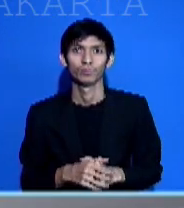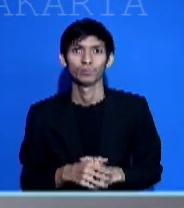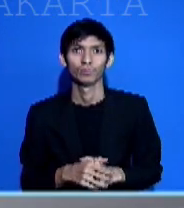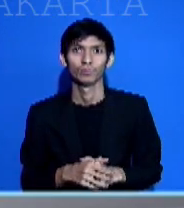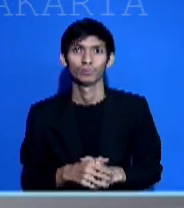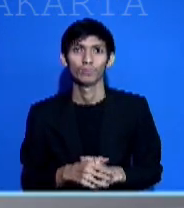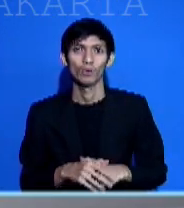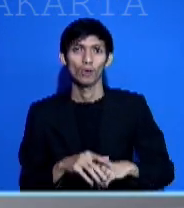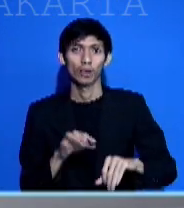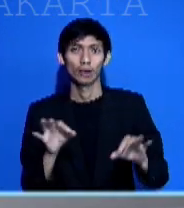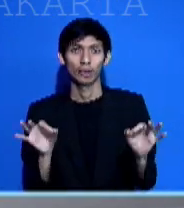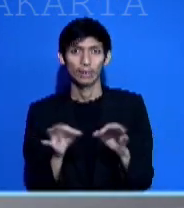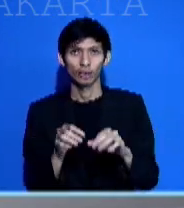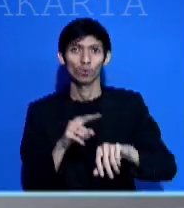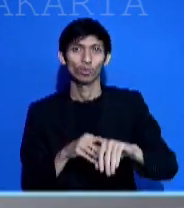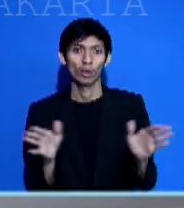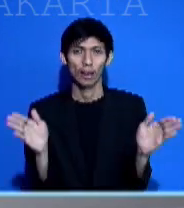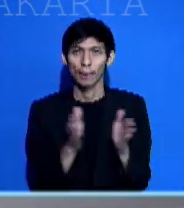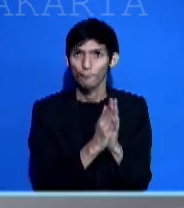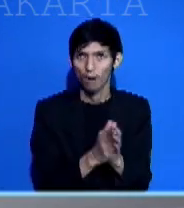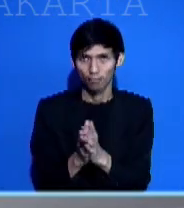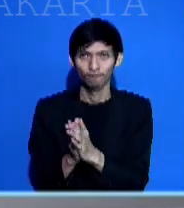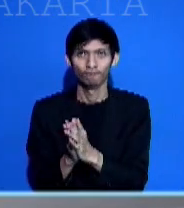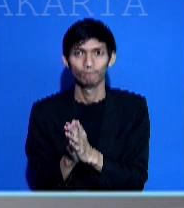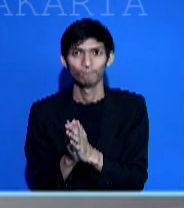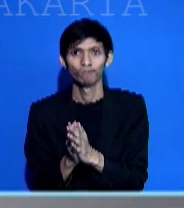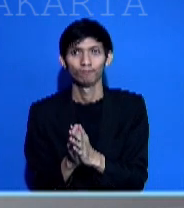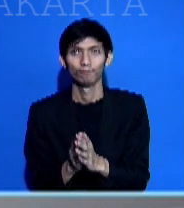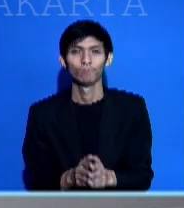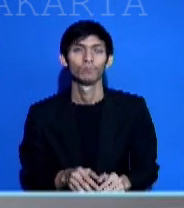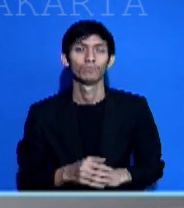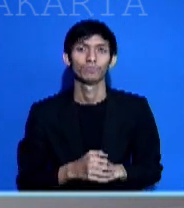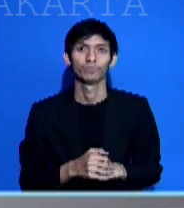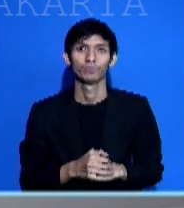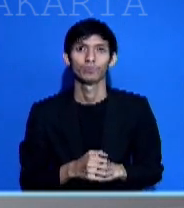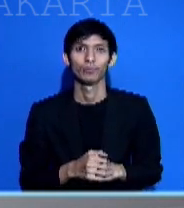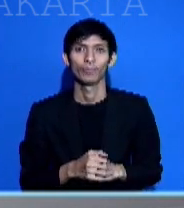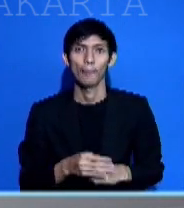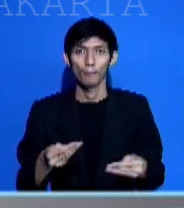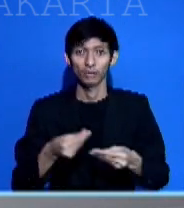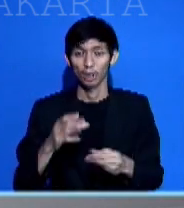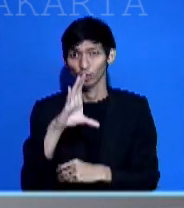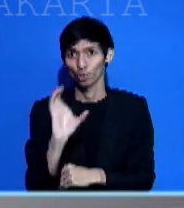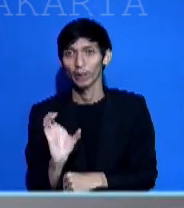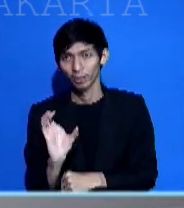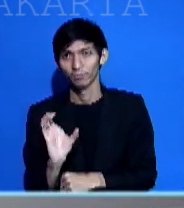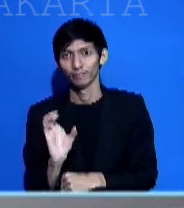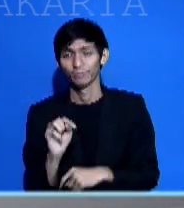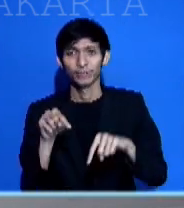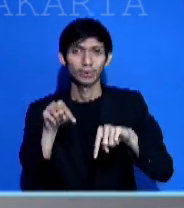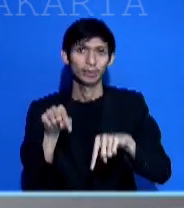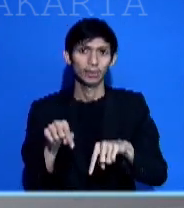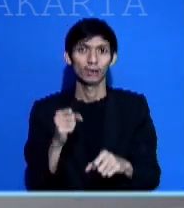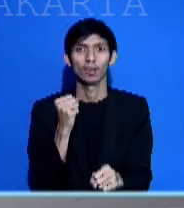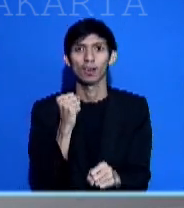mendekati hari raya Idul Fitri 1445 Hijriah pasar sore Ramadan di menjing Raya Kelurahan Ambar Ketawang kapanwon